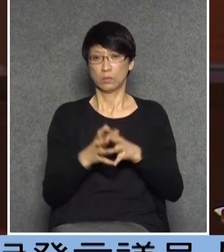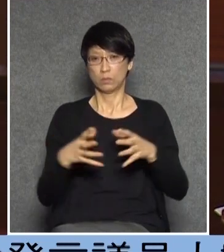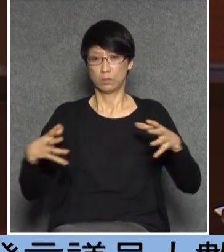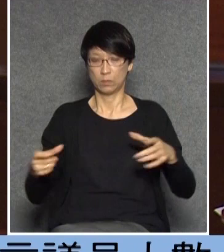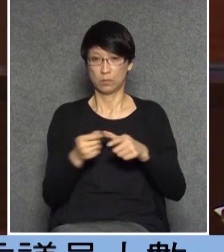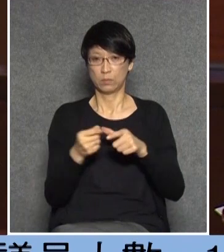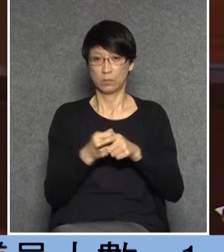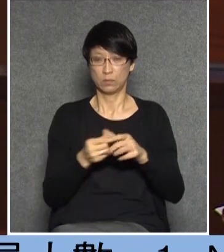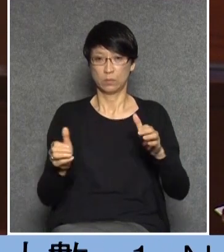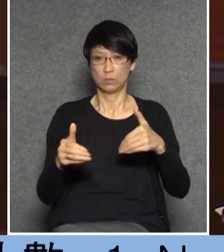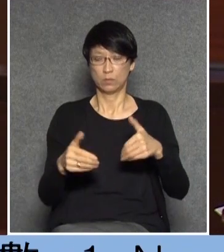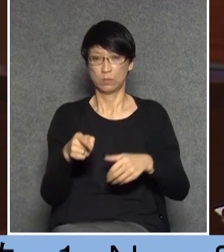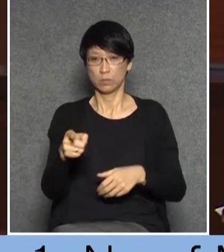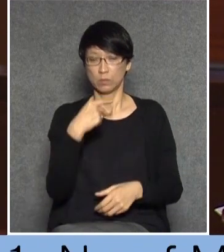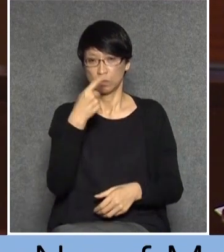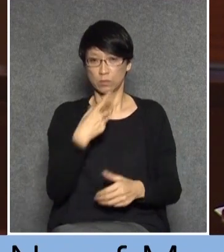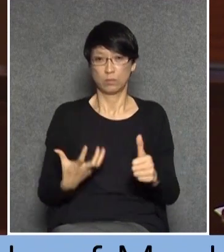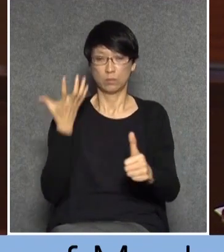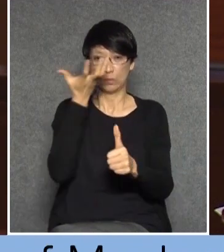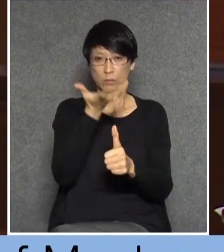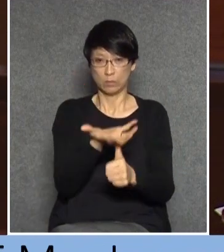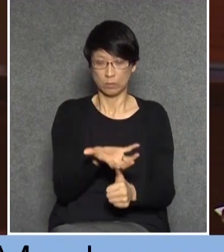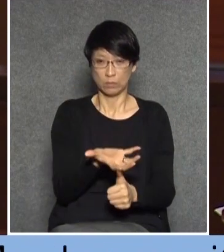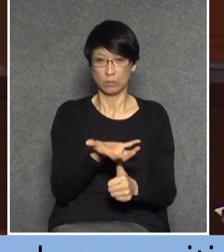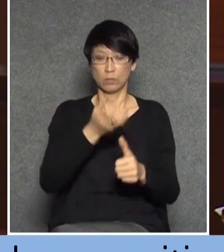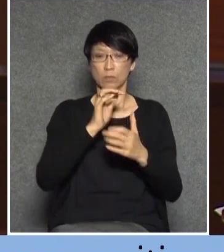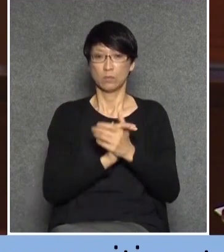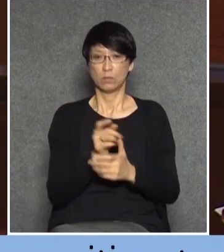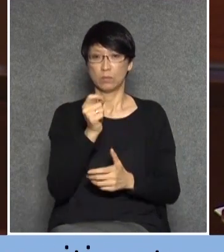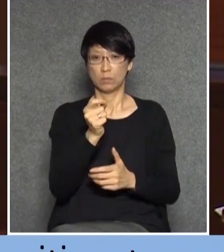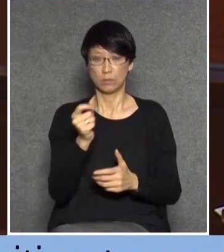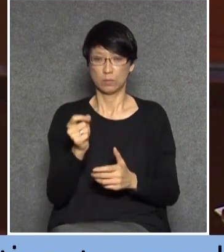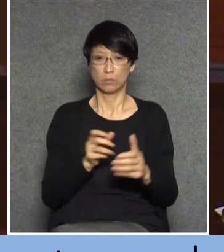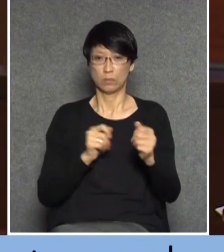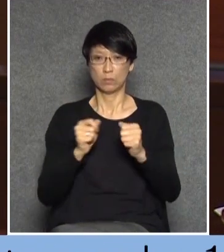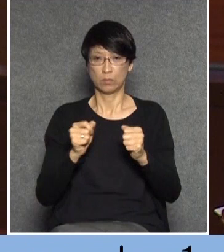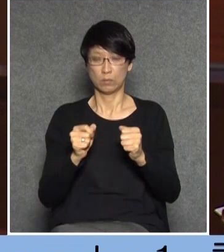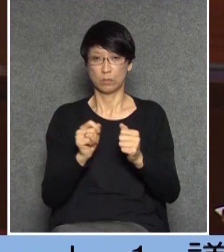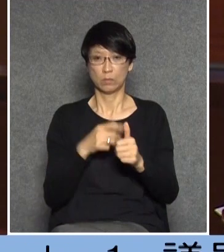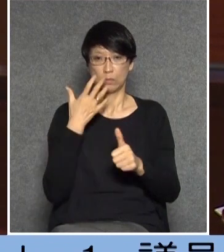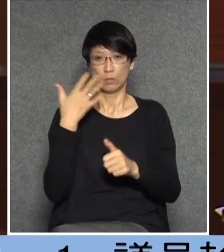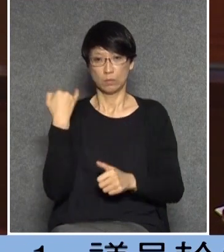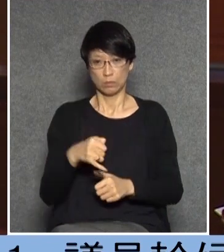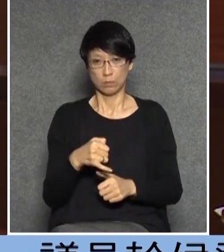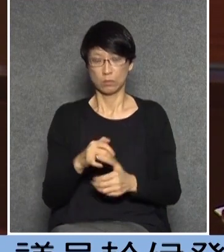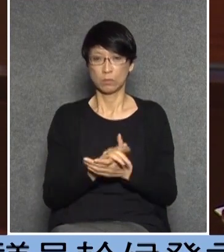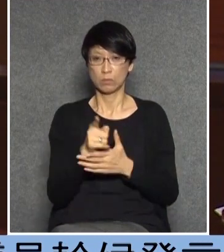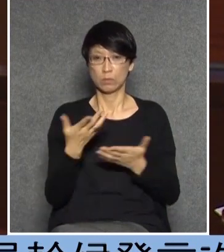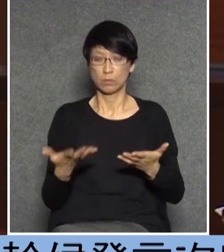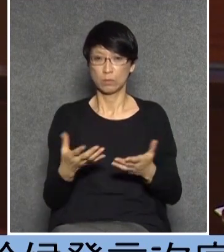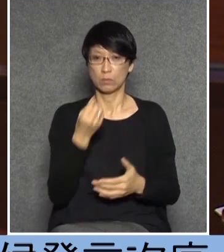利益的荒謬情況的時候，那你說了，我們這些使用港